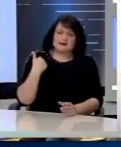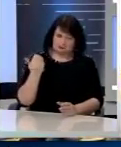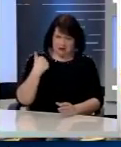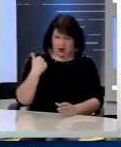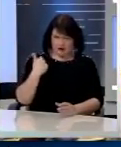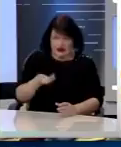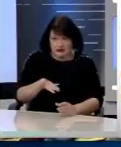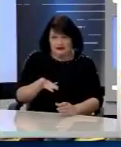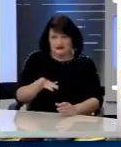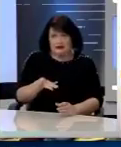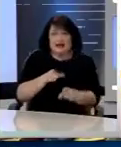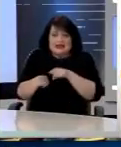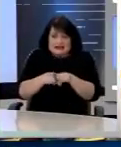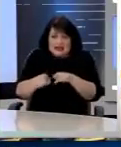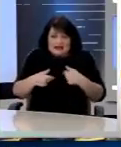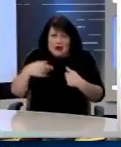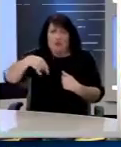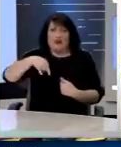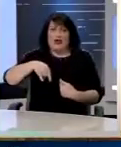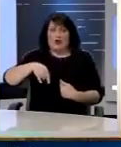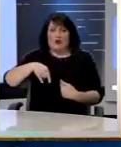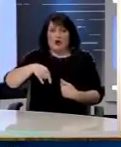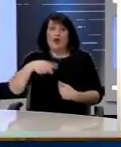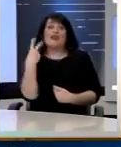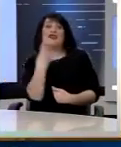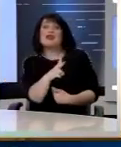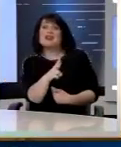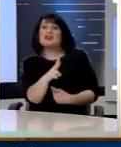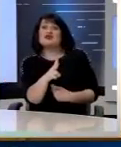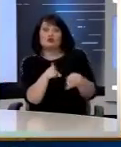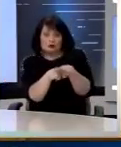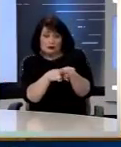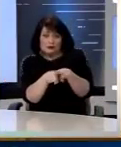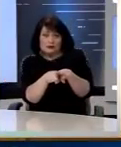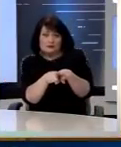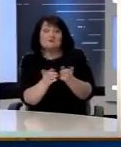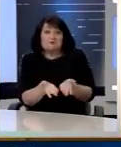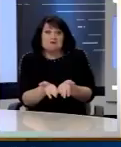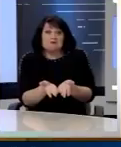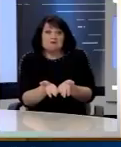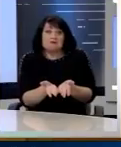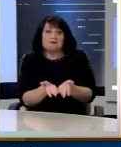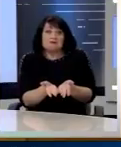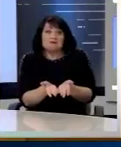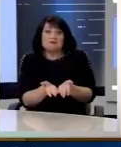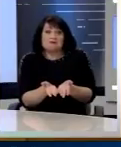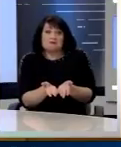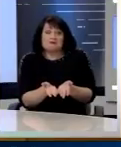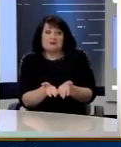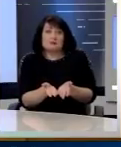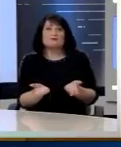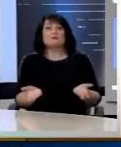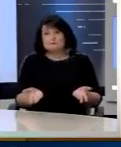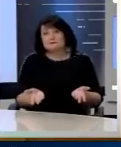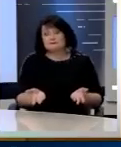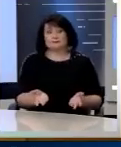με ρωτάτε τη σχέση με τον Παπαδόπουλο, τη σχέση της δικές σας λέω με τον Παπαδόπουλο. Δεν ακούστε, έχει κάνει λοιπόν, υπερώτηση